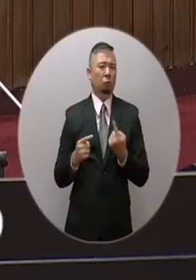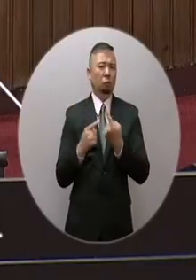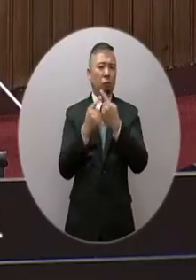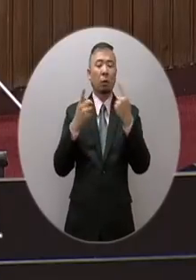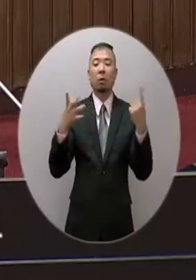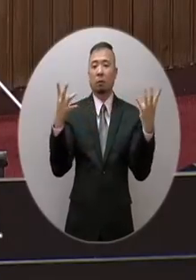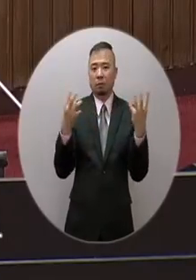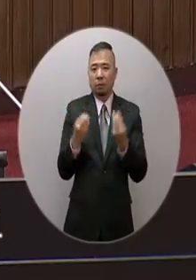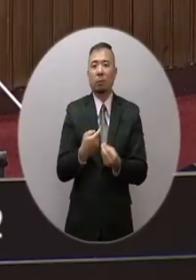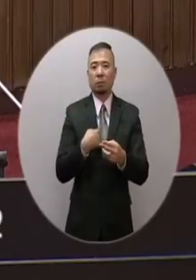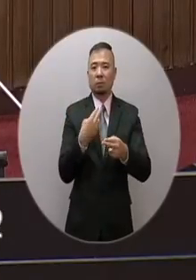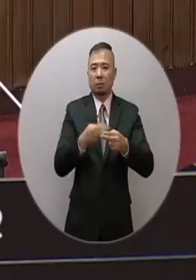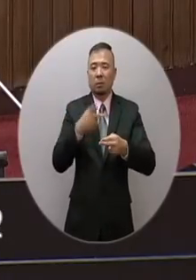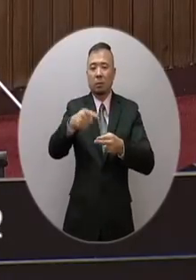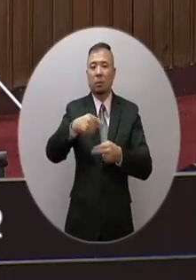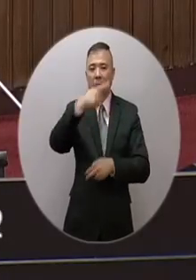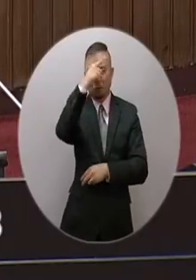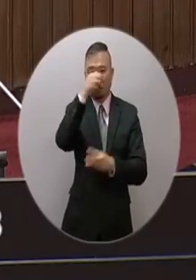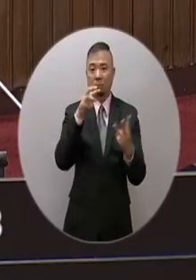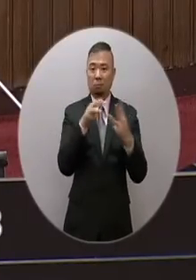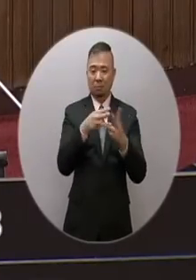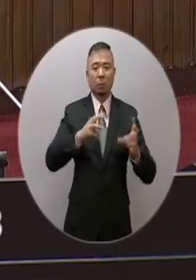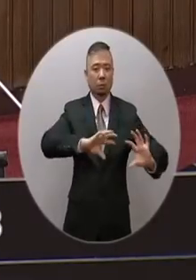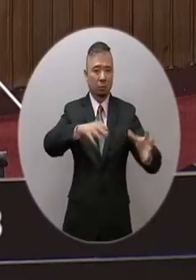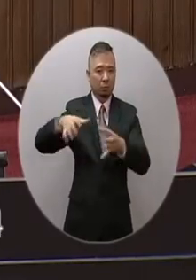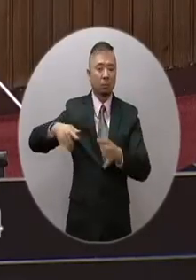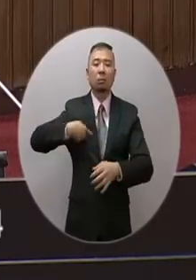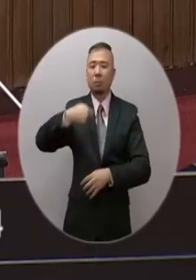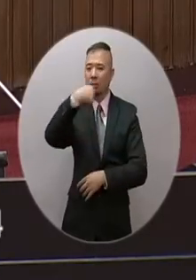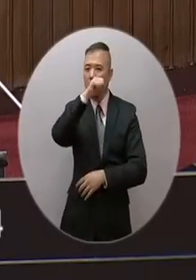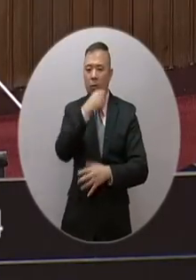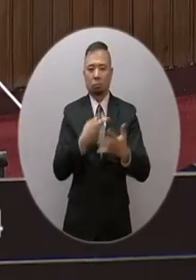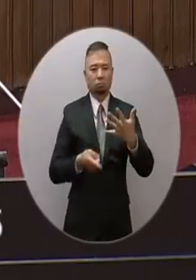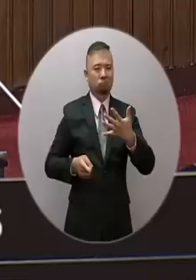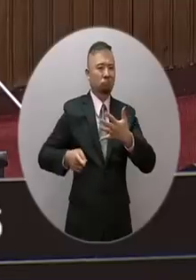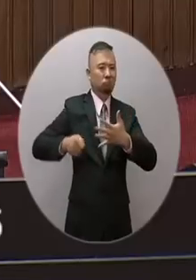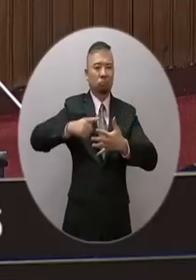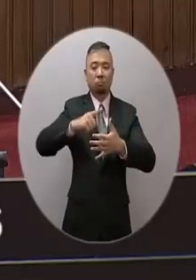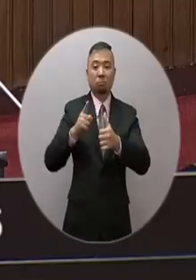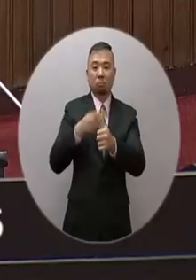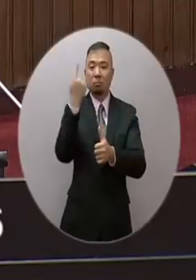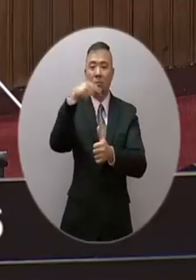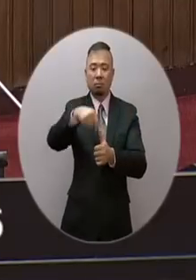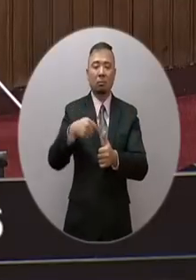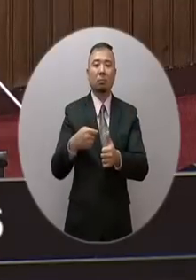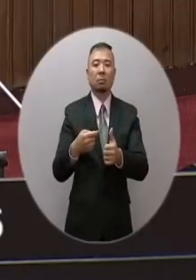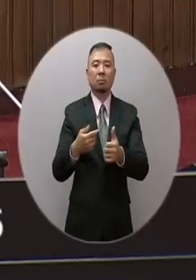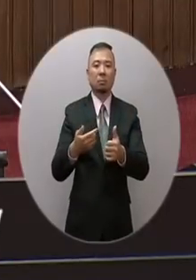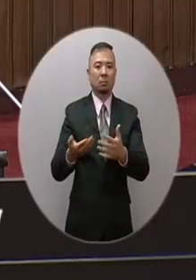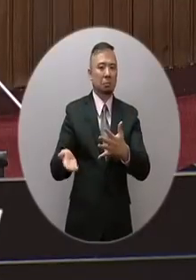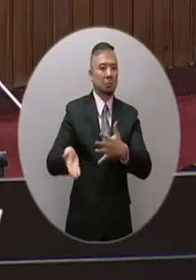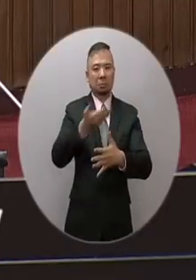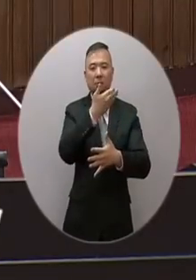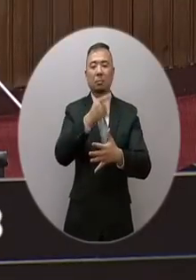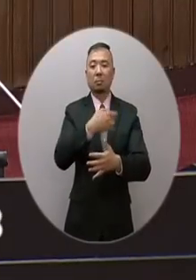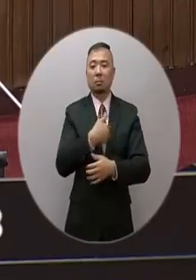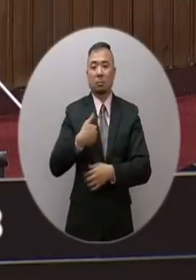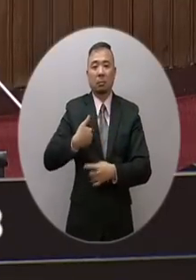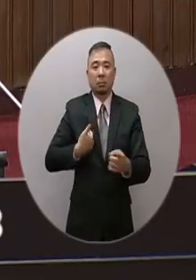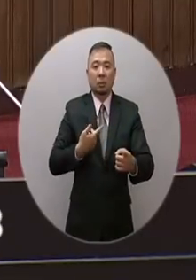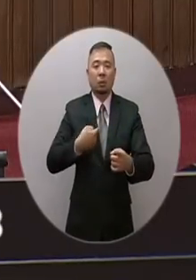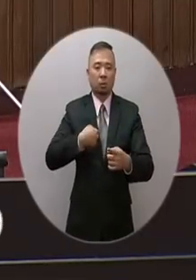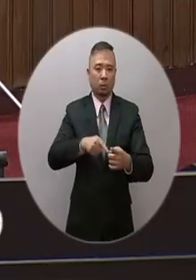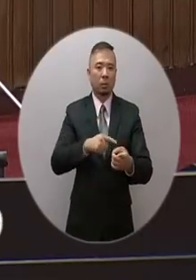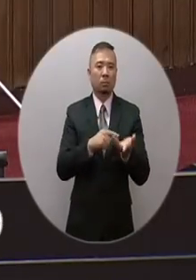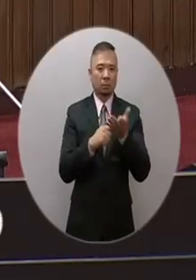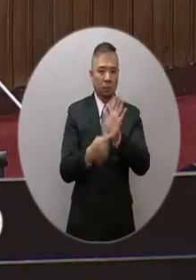亚洲，在世界都可名列前茅。台湾曾拥有可向世人、向对岸自豪的